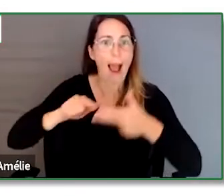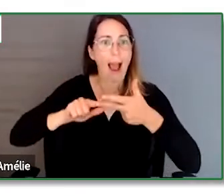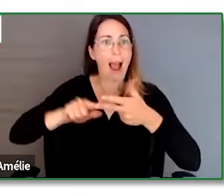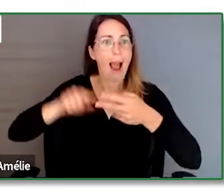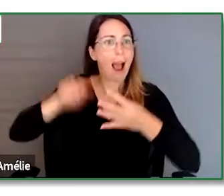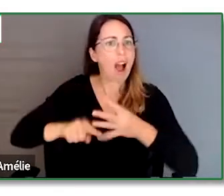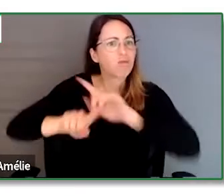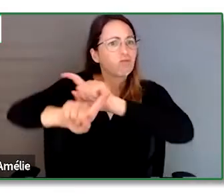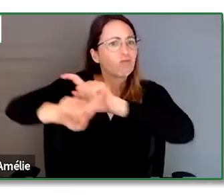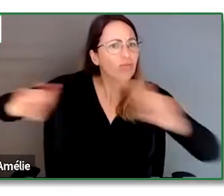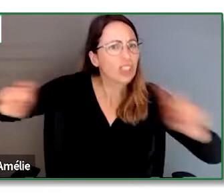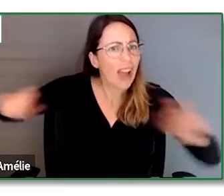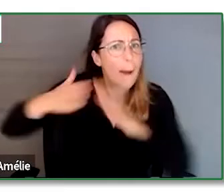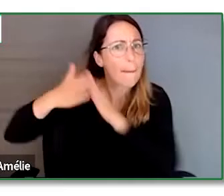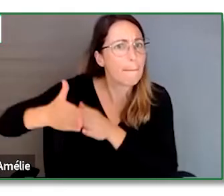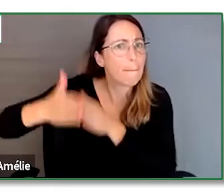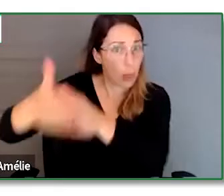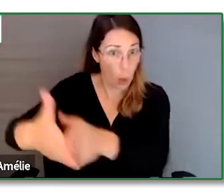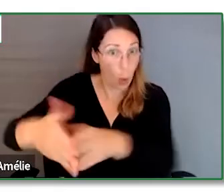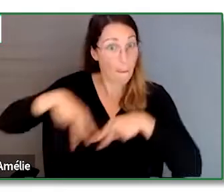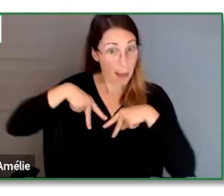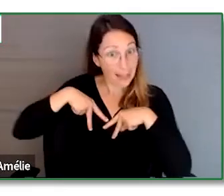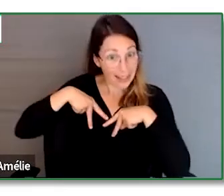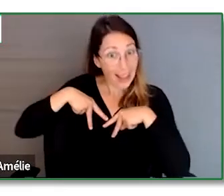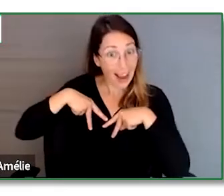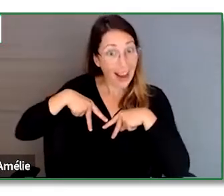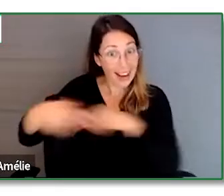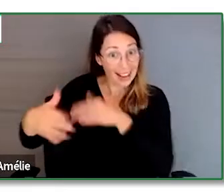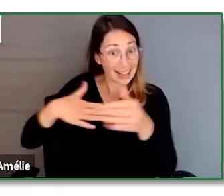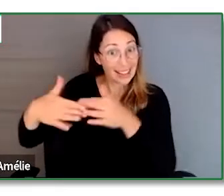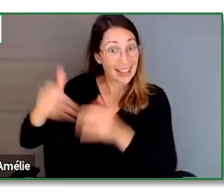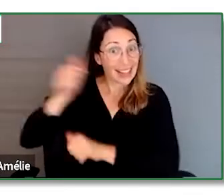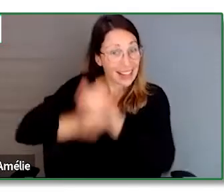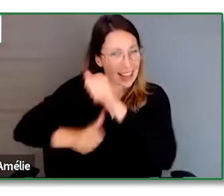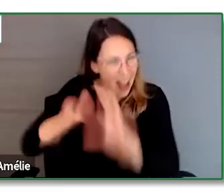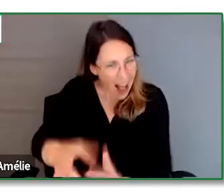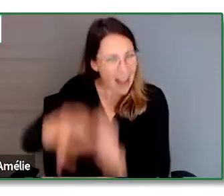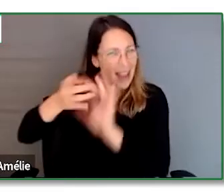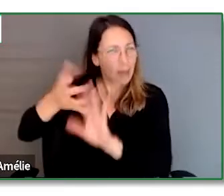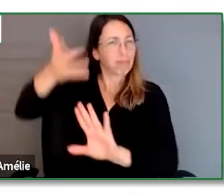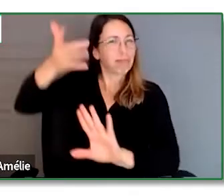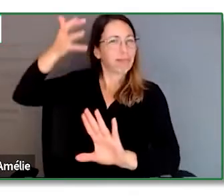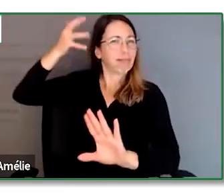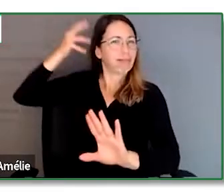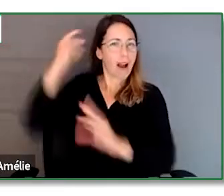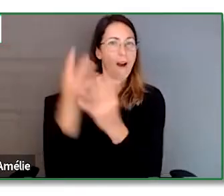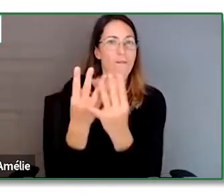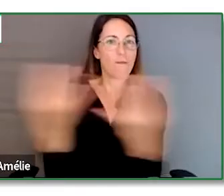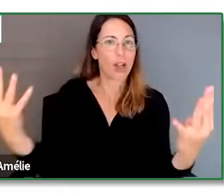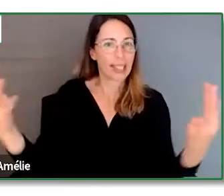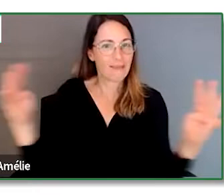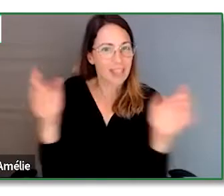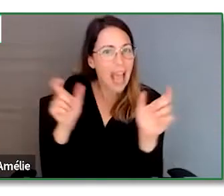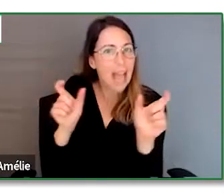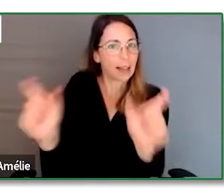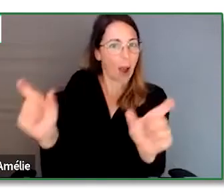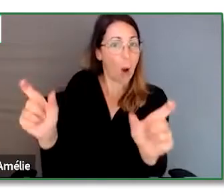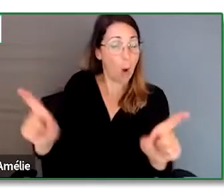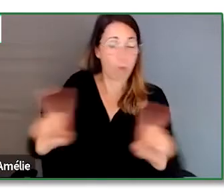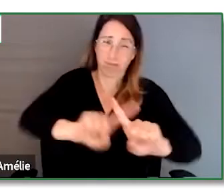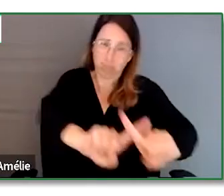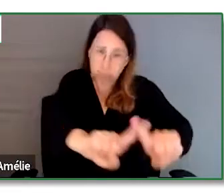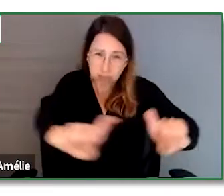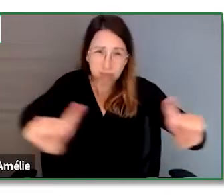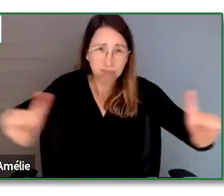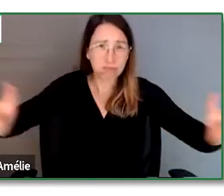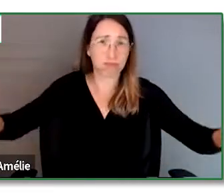qui sont reliés à l'histoire des fortifications. Nous avons toutes sortes d'édifices différents, ainsi